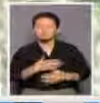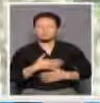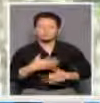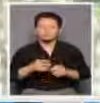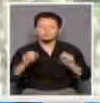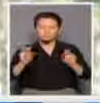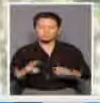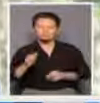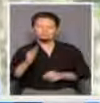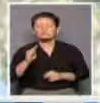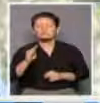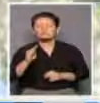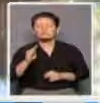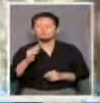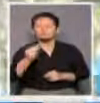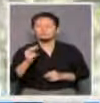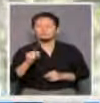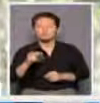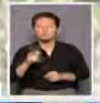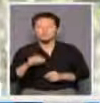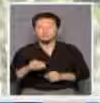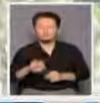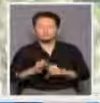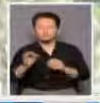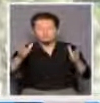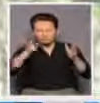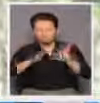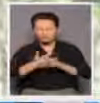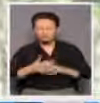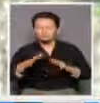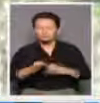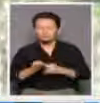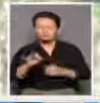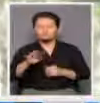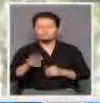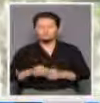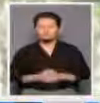Джамагату, Атарауской сельской мечеть и имаму.